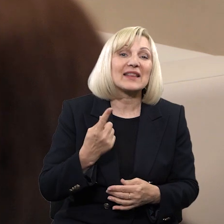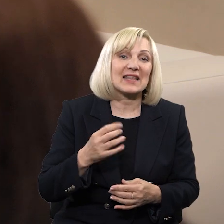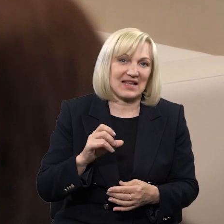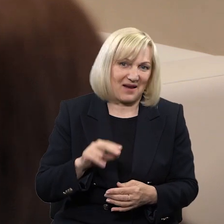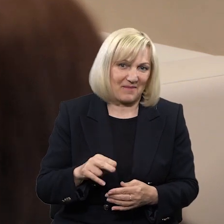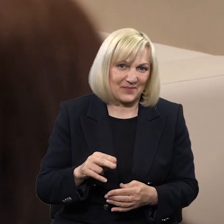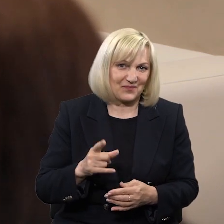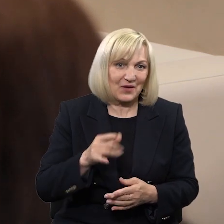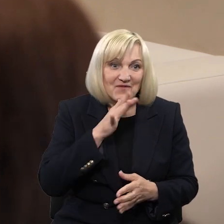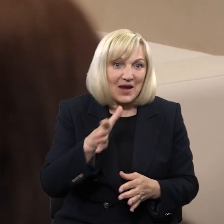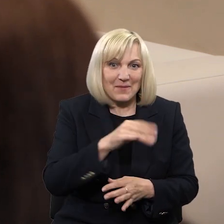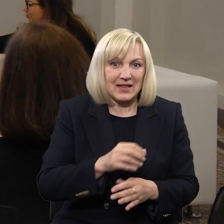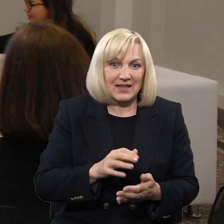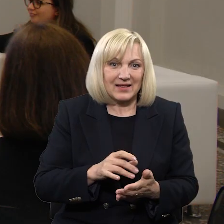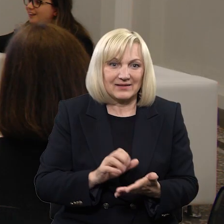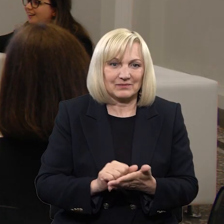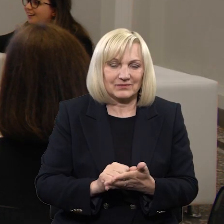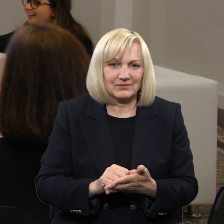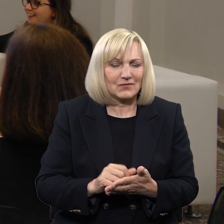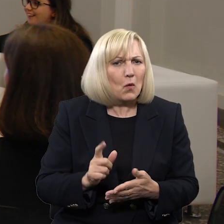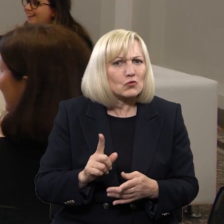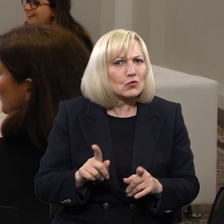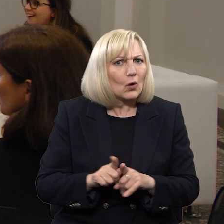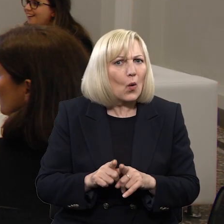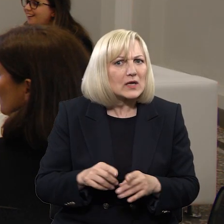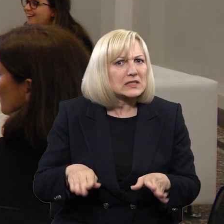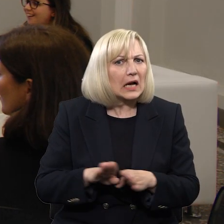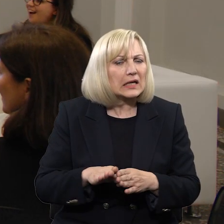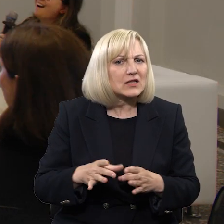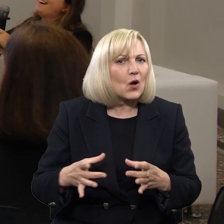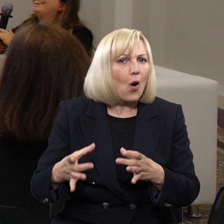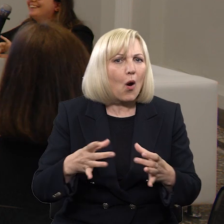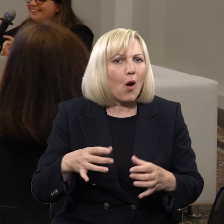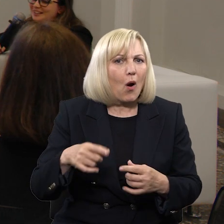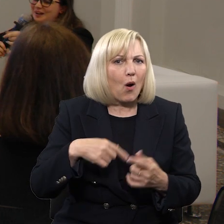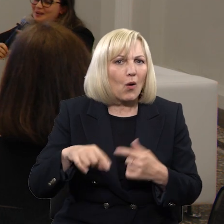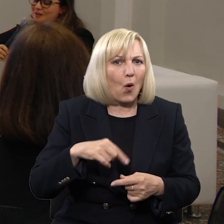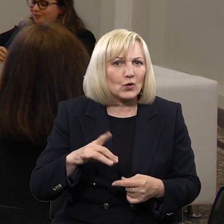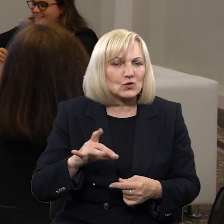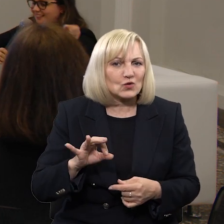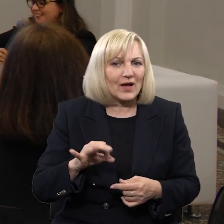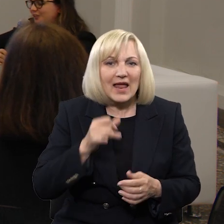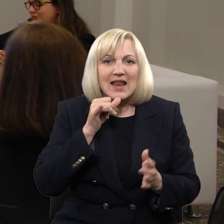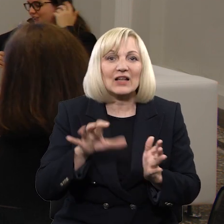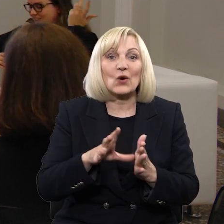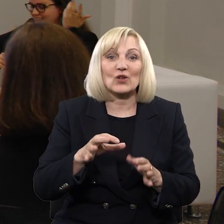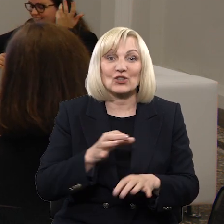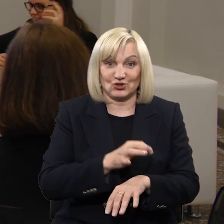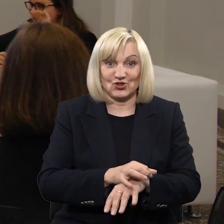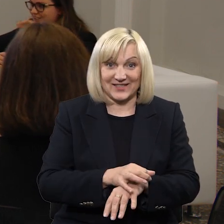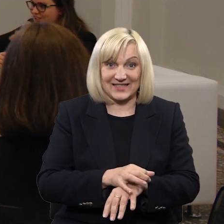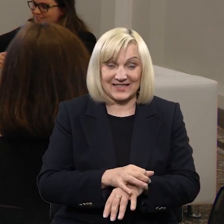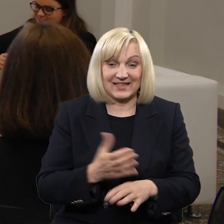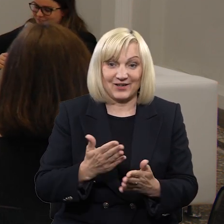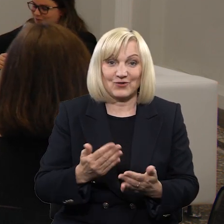бы один клип Потому что всем было нет комментируешь такое закрыть кольцо многие не очень понимают электронные часы